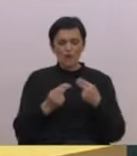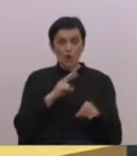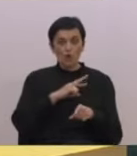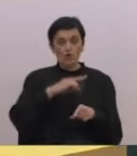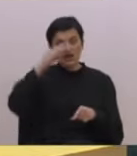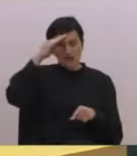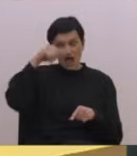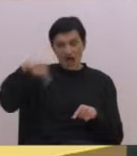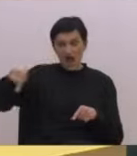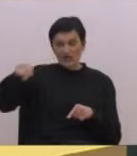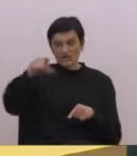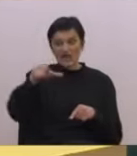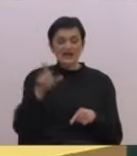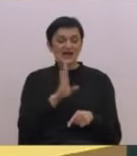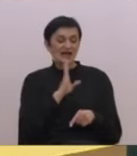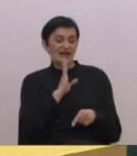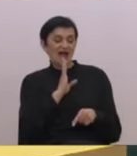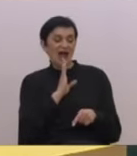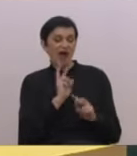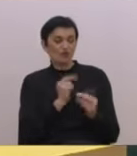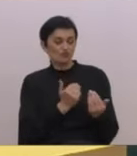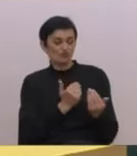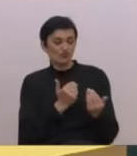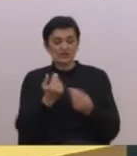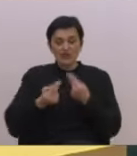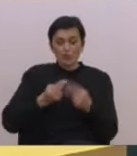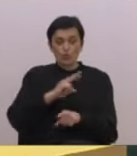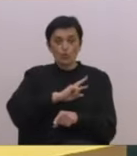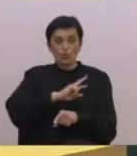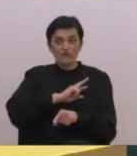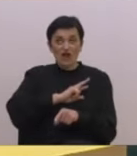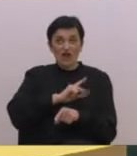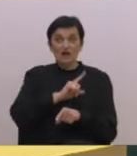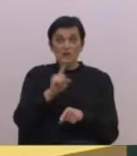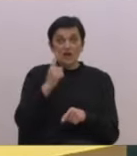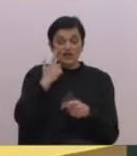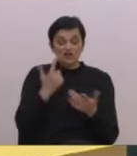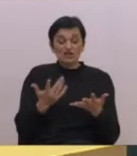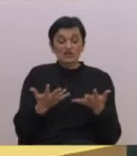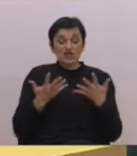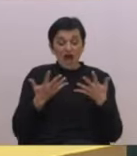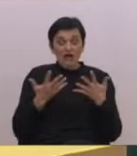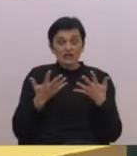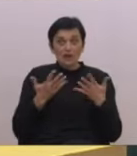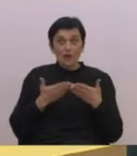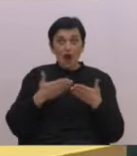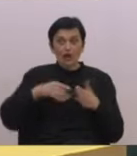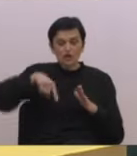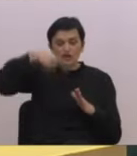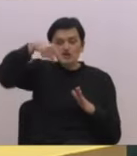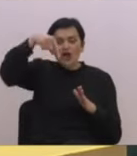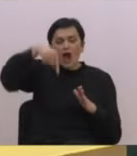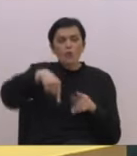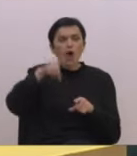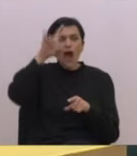კაცებშიც არიან ადამიანები, რომლებსაც ქალური ტიპის თამაშები უყვართ. მაგრამ ანუ ცხადია, რომ ჭაბურღილებს, ე? თითქმის